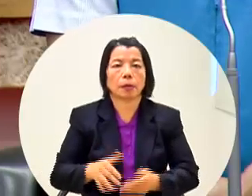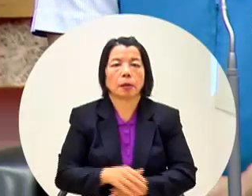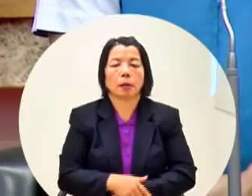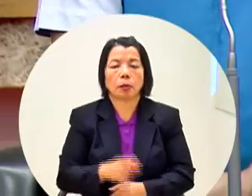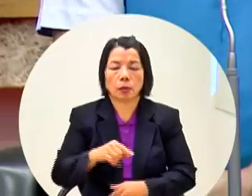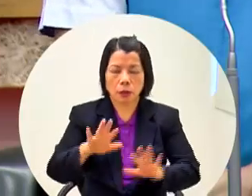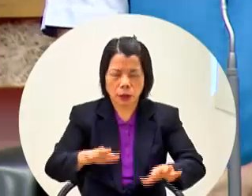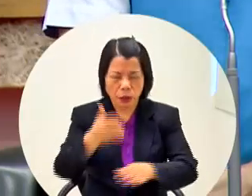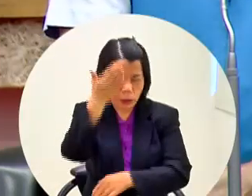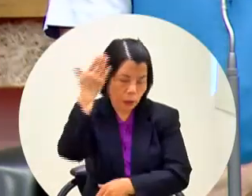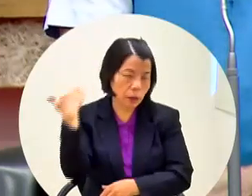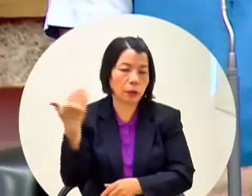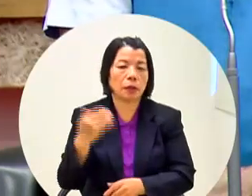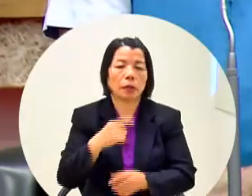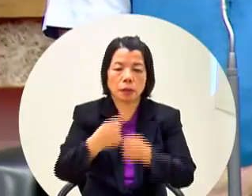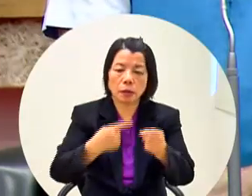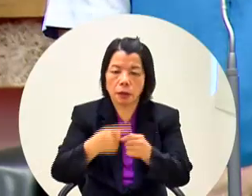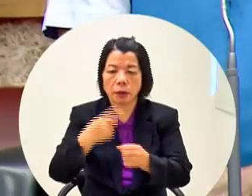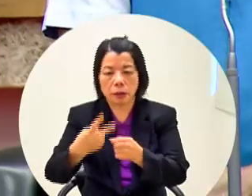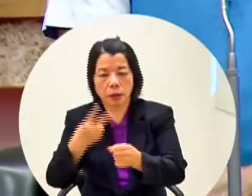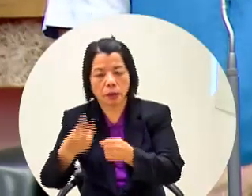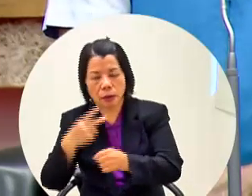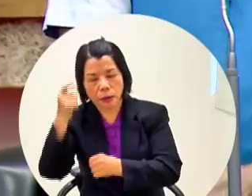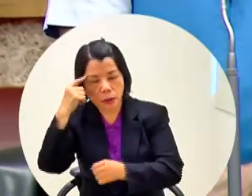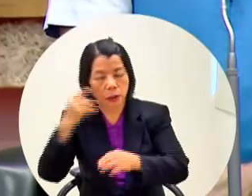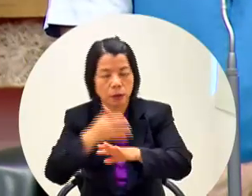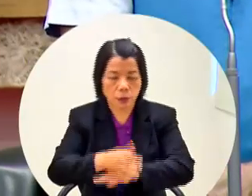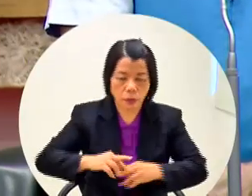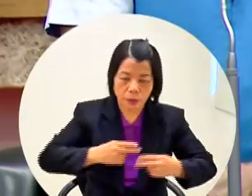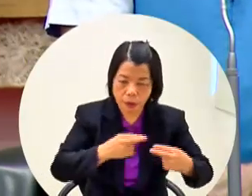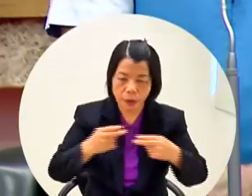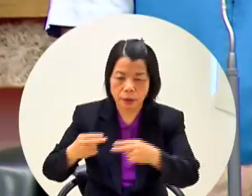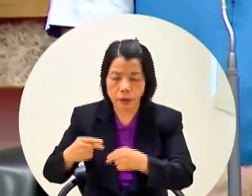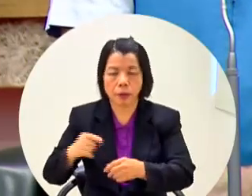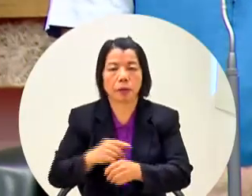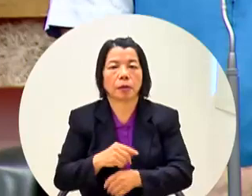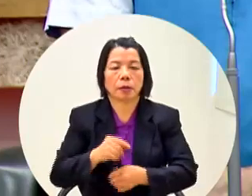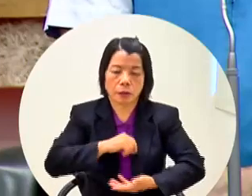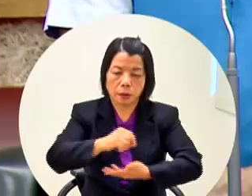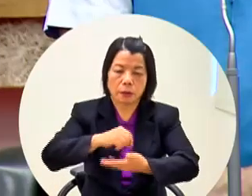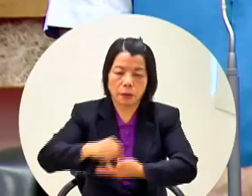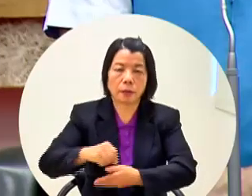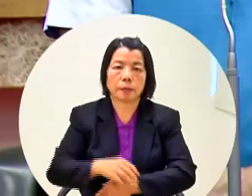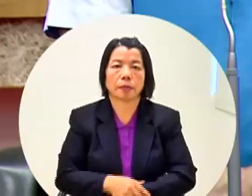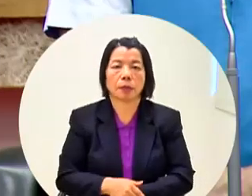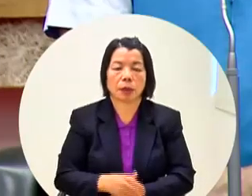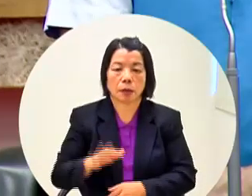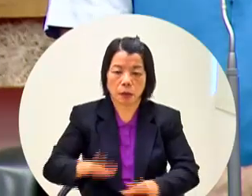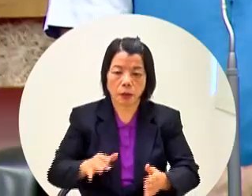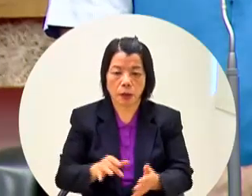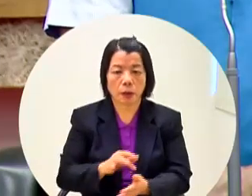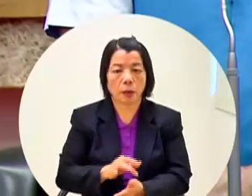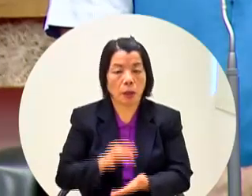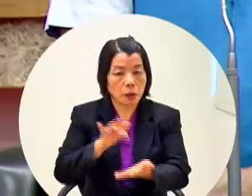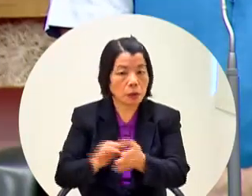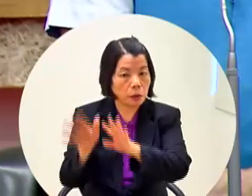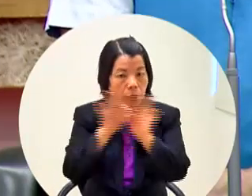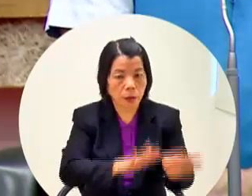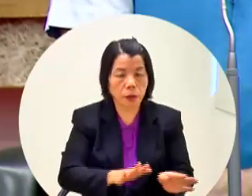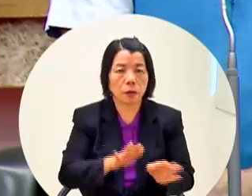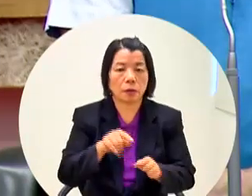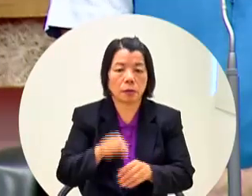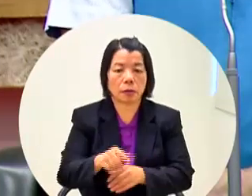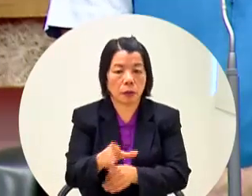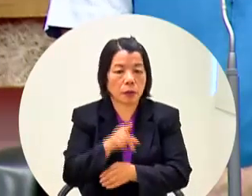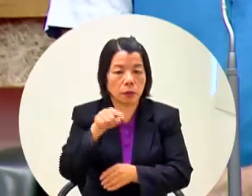想的，想了一年，想了两年，再修正、再修正、再提案。我希望借由这个疫情，我们不能应急，这是在